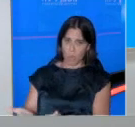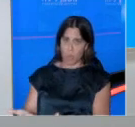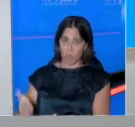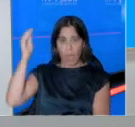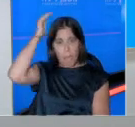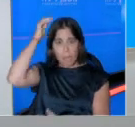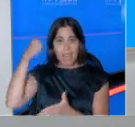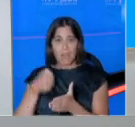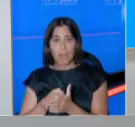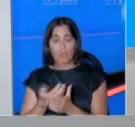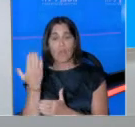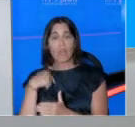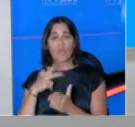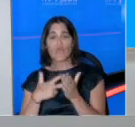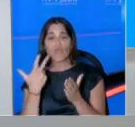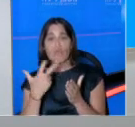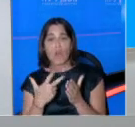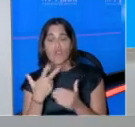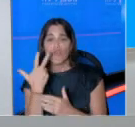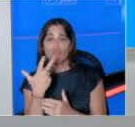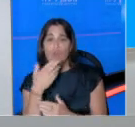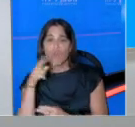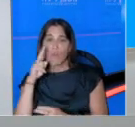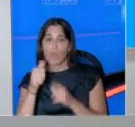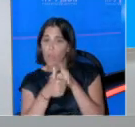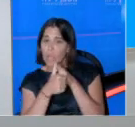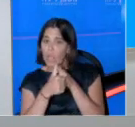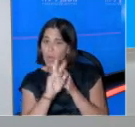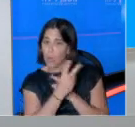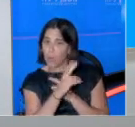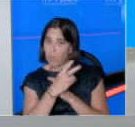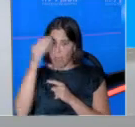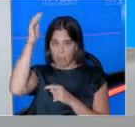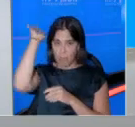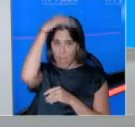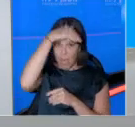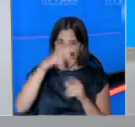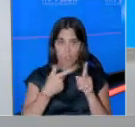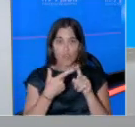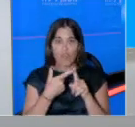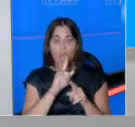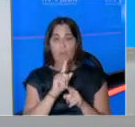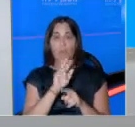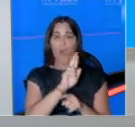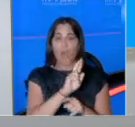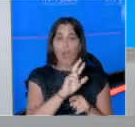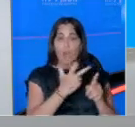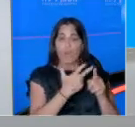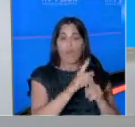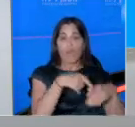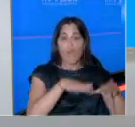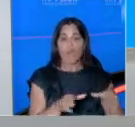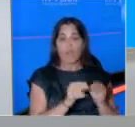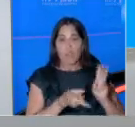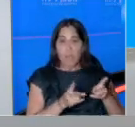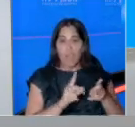בנט בסופו של דבר היה לו 3 הבטחות. לא לשבת עם יאיר לפיד ברוטציה, לא להסתמך על ידי רם, ולא לשבת עם מרץ. את 3 הוא הפר אחת